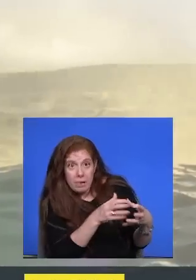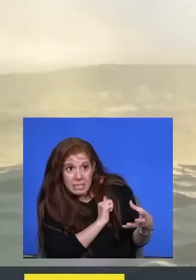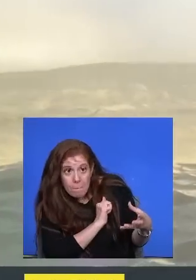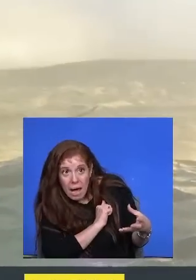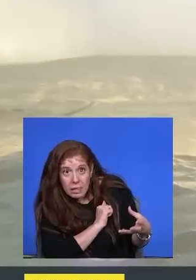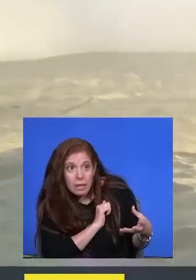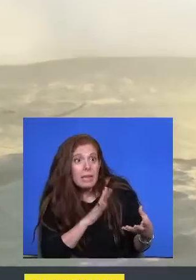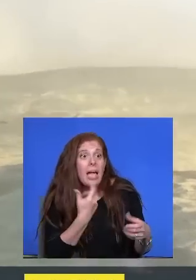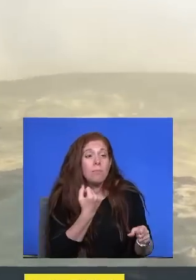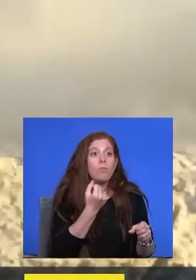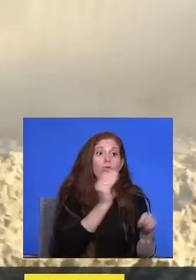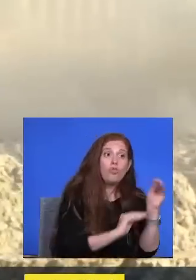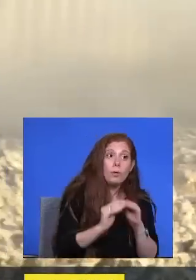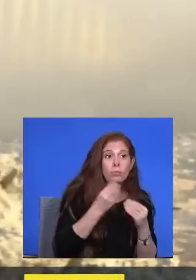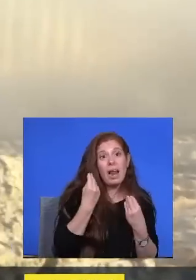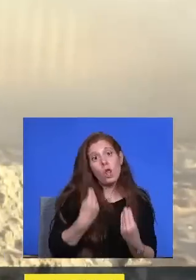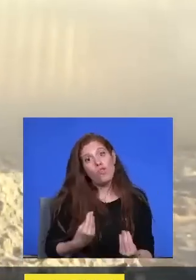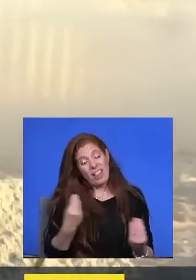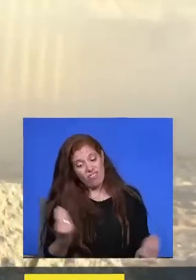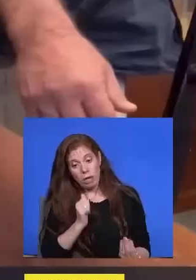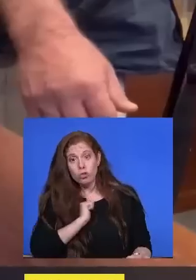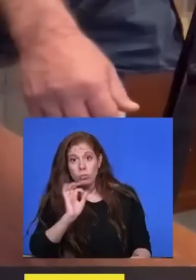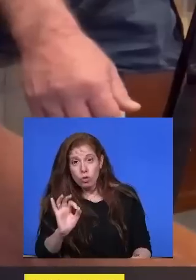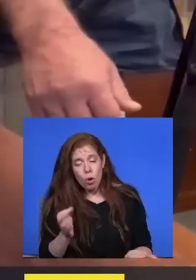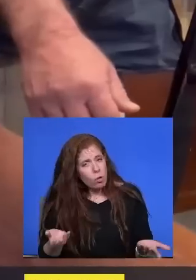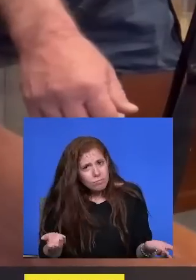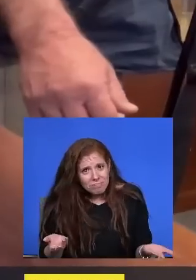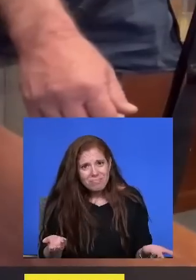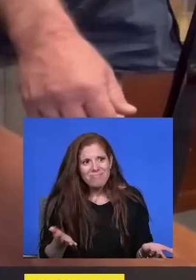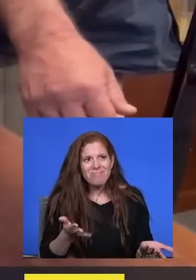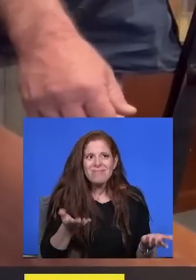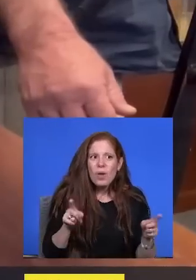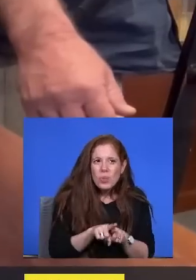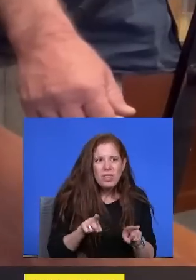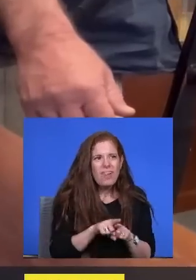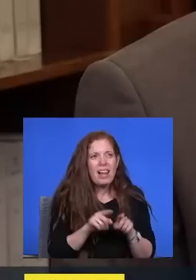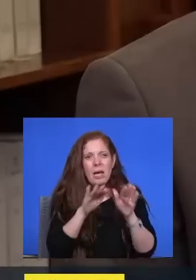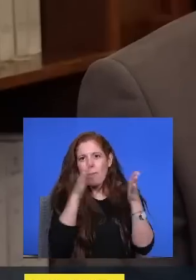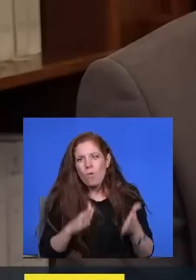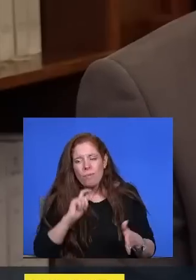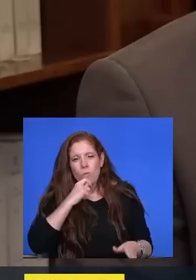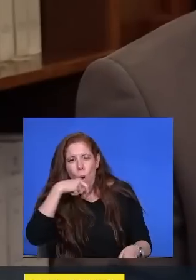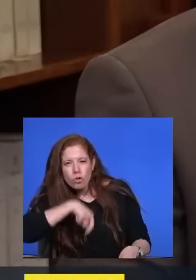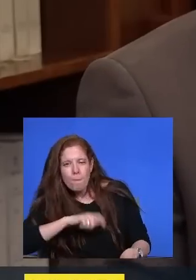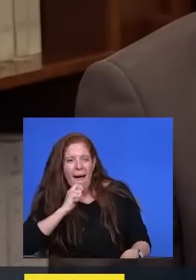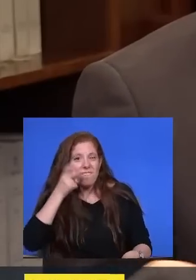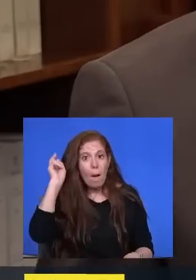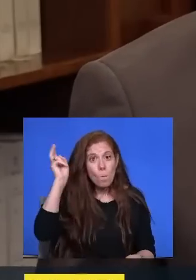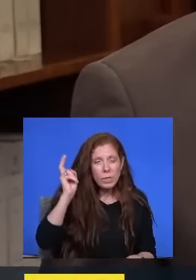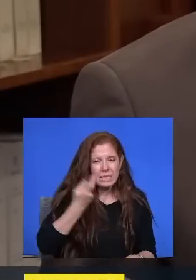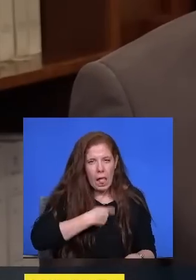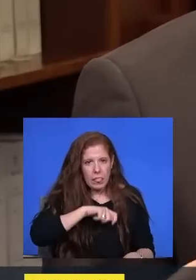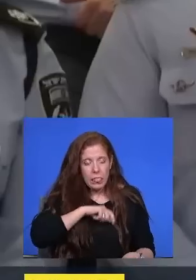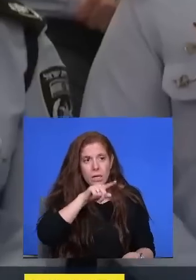האם הוא עושה בשימוש לטובת אג'נדות אישיות? וכנ"ל עוד גופים כמו השב"כ והמוסד, שהם גופים של מיליציות של